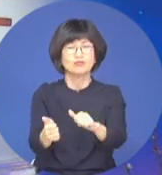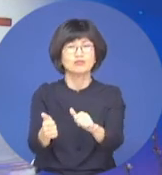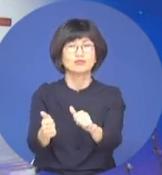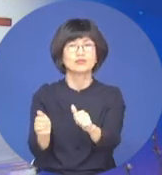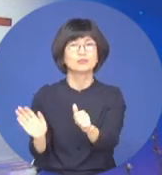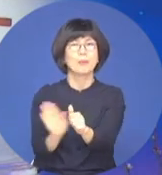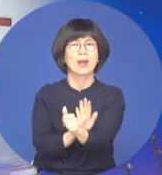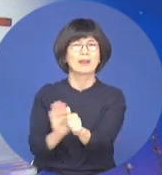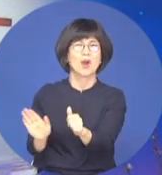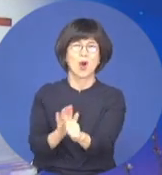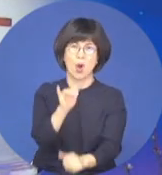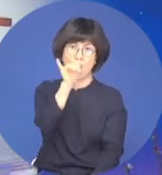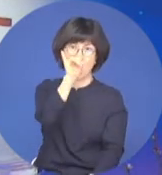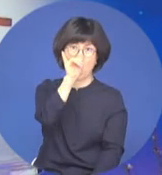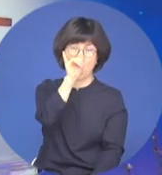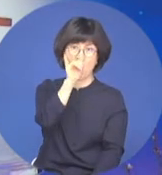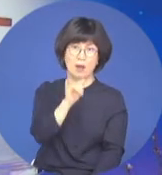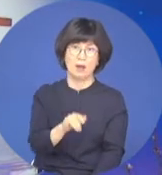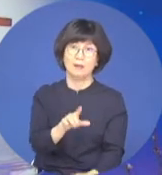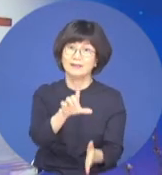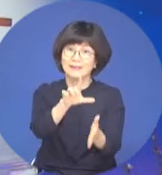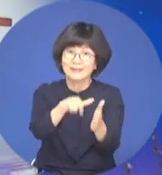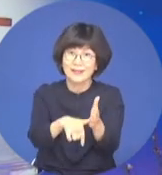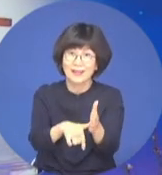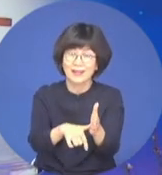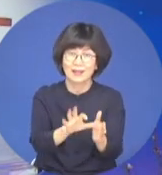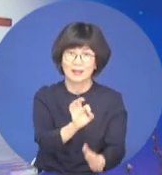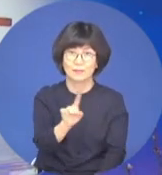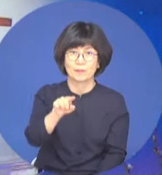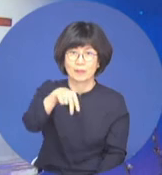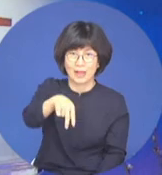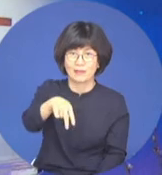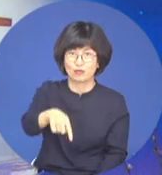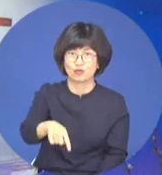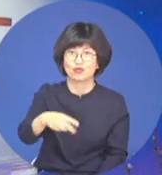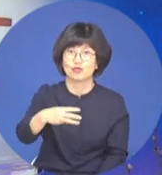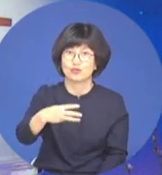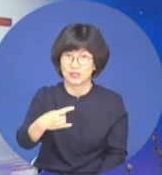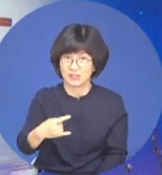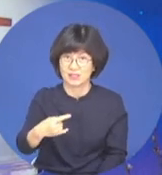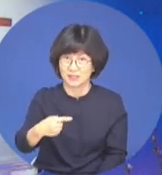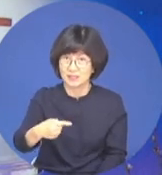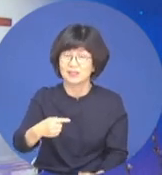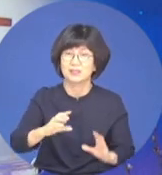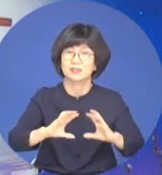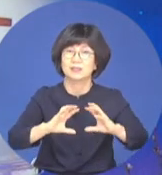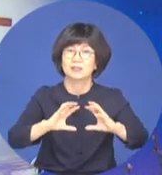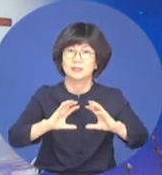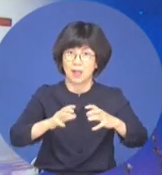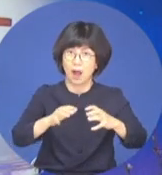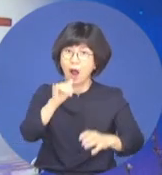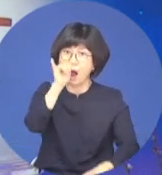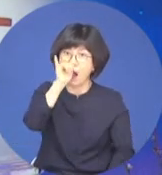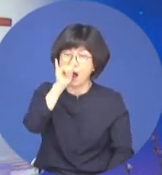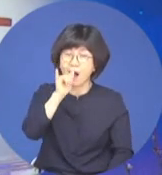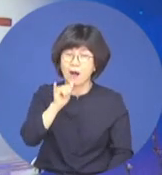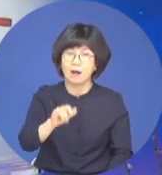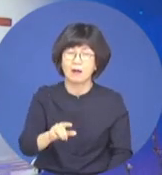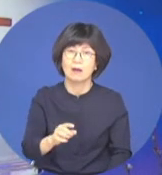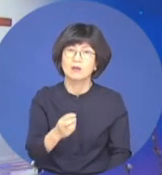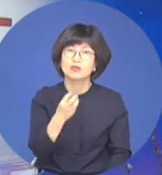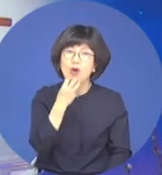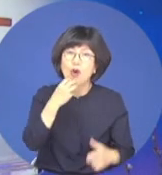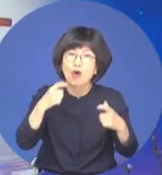거냐면 그 당시에 아수르라고 하는 나라가 있었는데 아수르라는 나라가 수도가